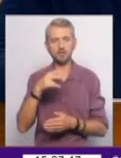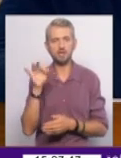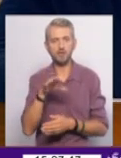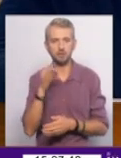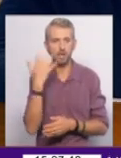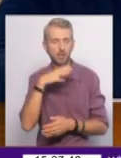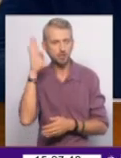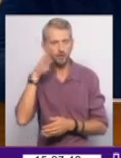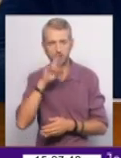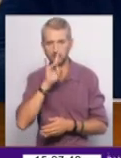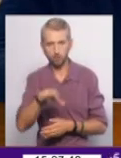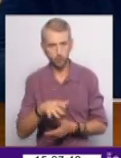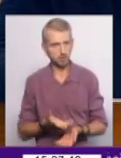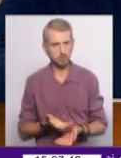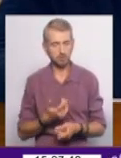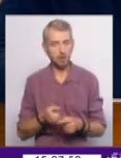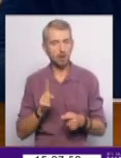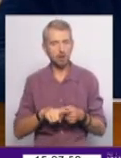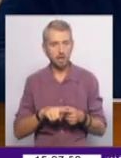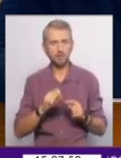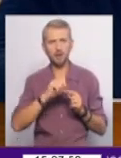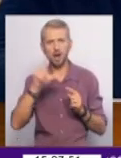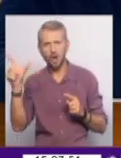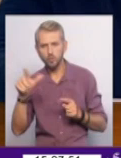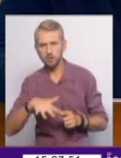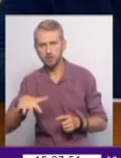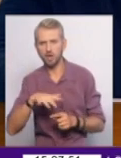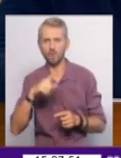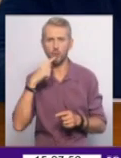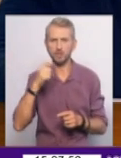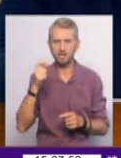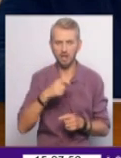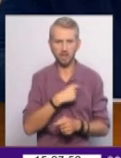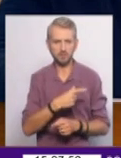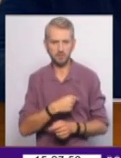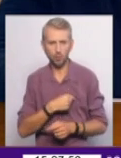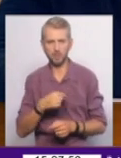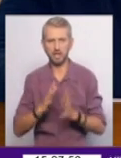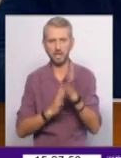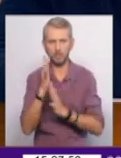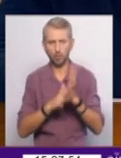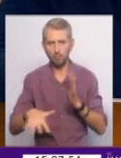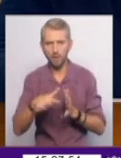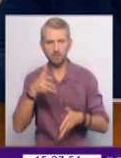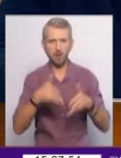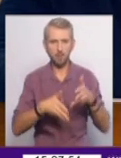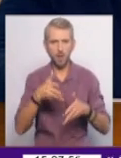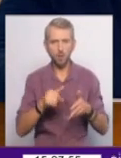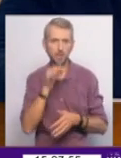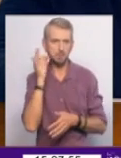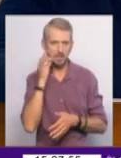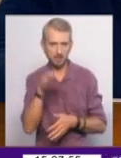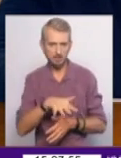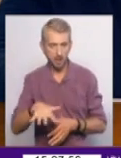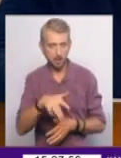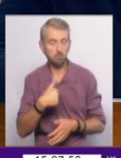горячей воды не будет. Это Радужный, Воскресенский, Комсомольский, Лесной массив, Оболонь и Минский массив. Вот